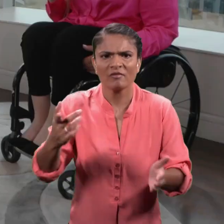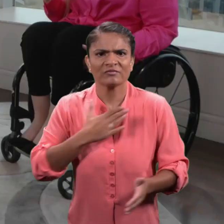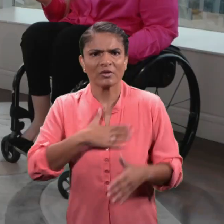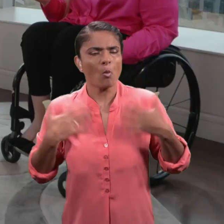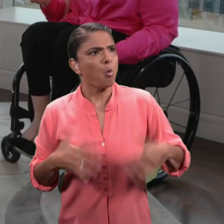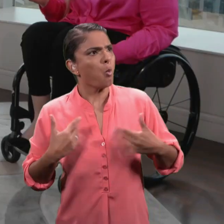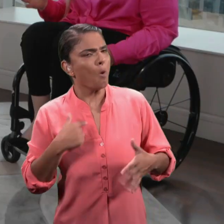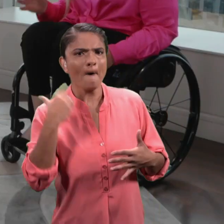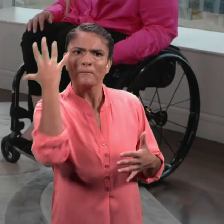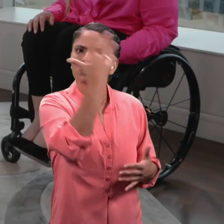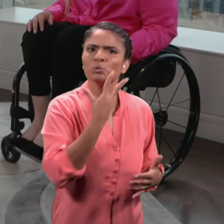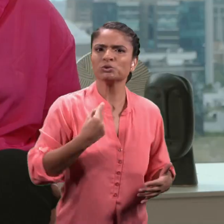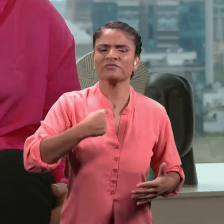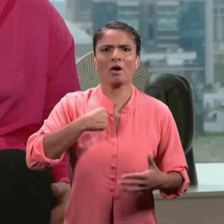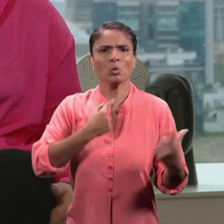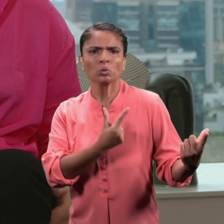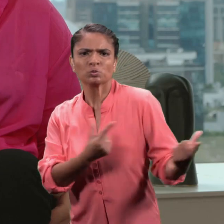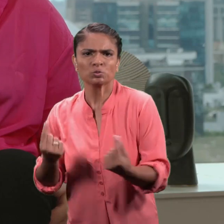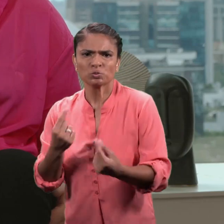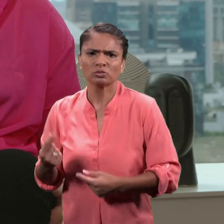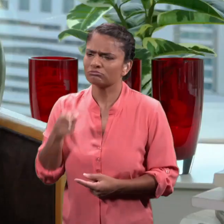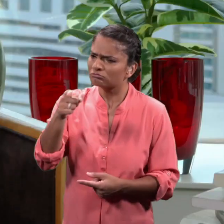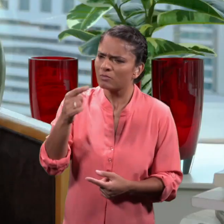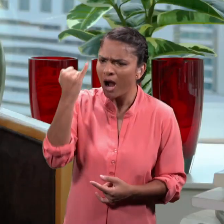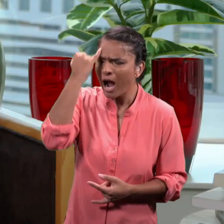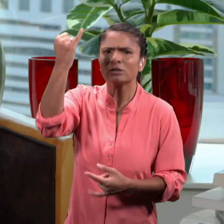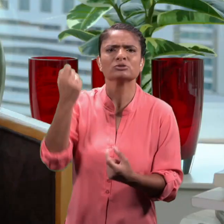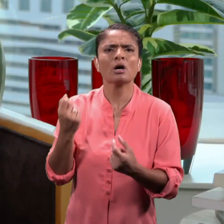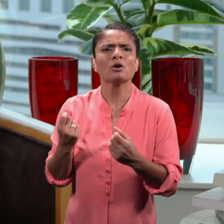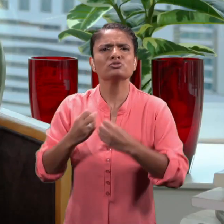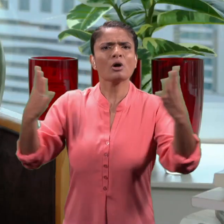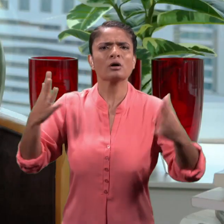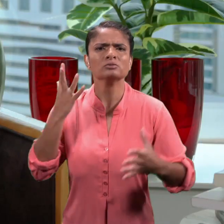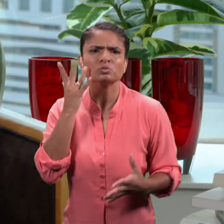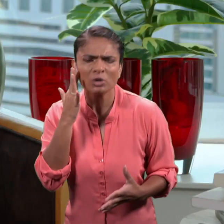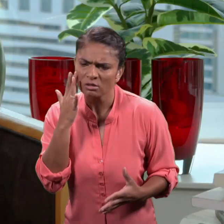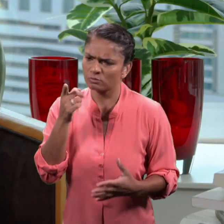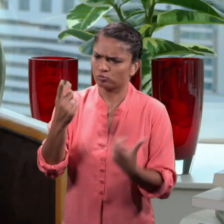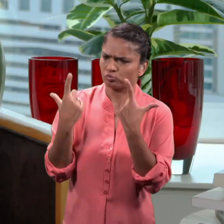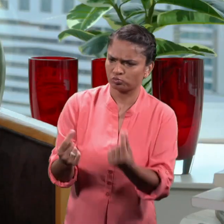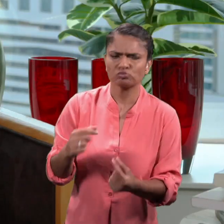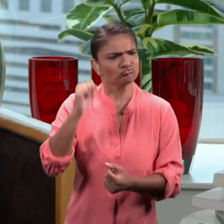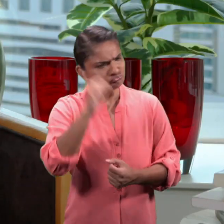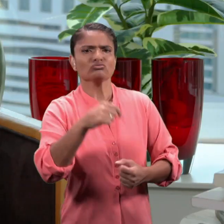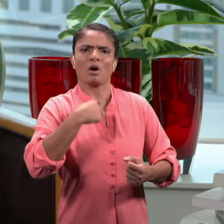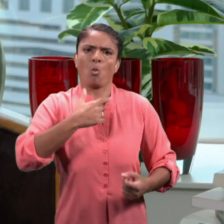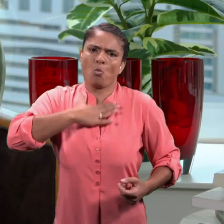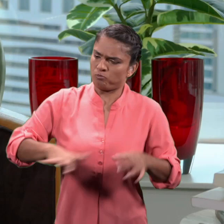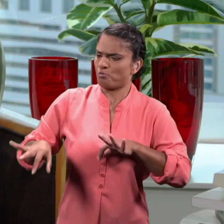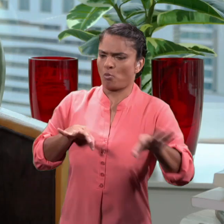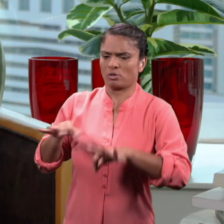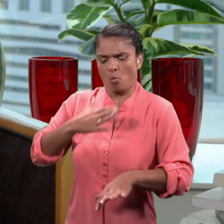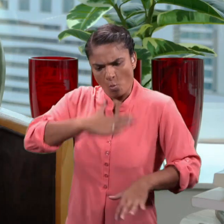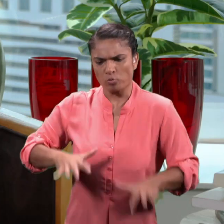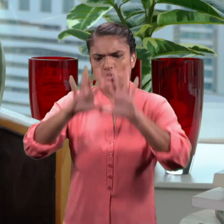hulle laat glo dat hulle mooi is. Ja, 'n mens, dis wie ek is. Wat het hierdie alles begin? Waar het dit vir jou begin waar jy voel, "Jesus, ek wil